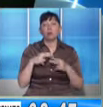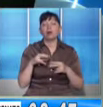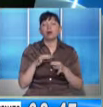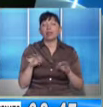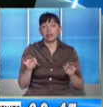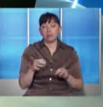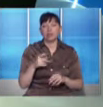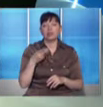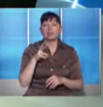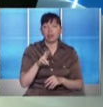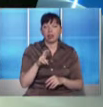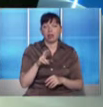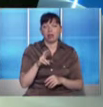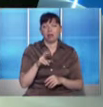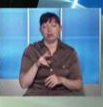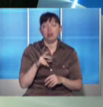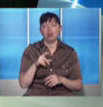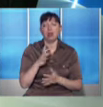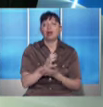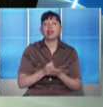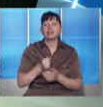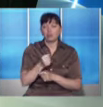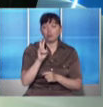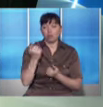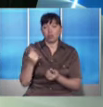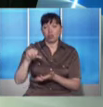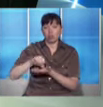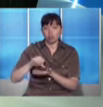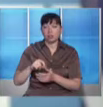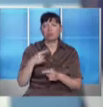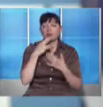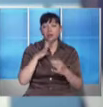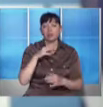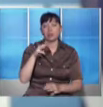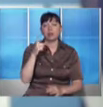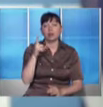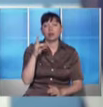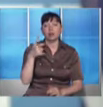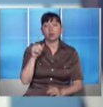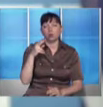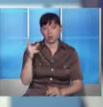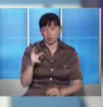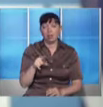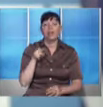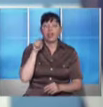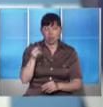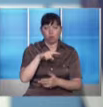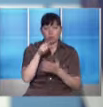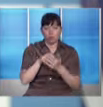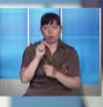pentru candidații de astăzi. Ultimul care a răspuns a fost domnul Terguță. Vă rog foarte mult întrebarea pentru domnia